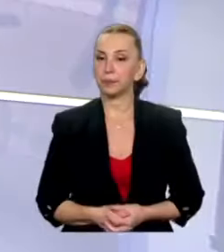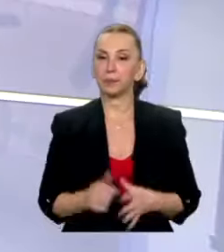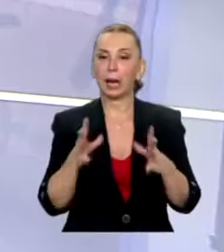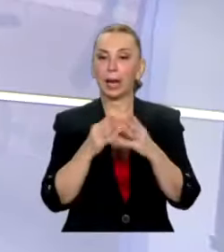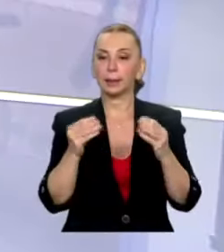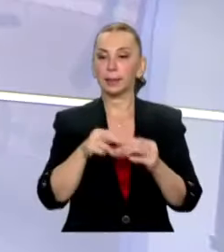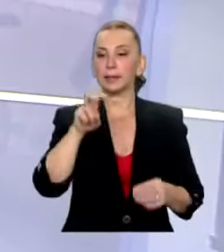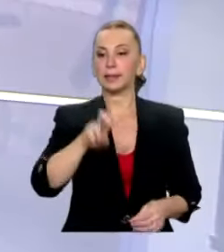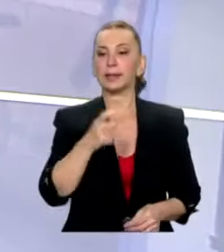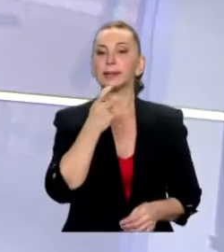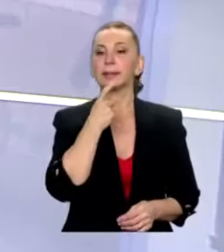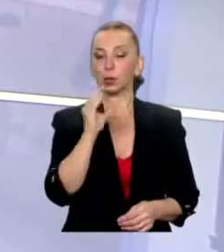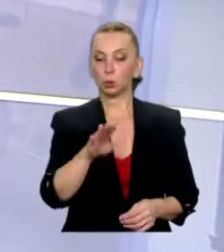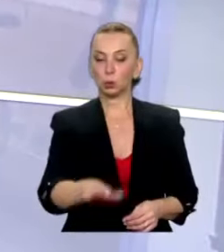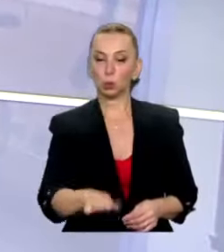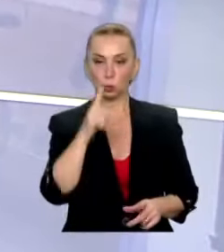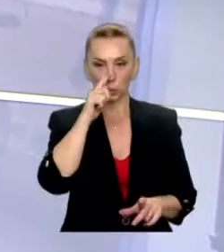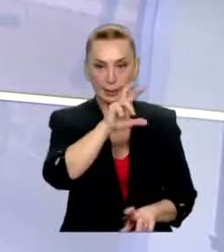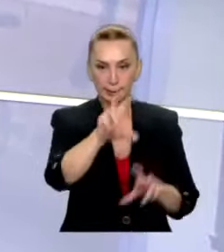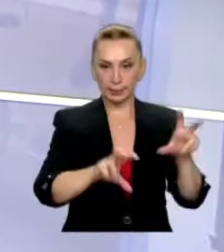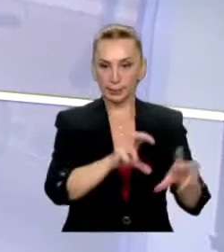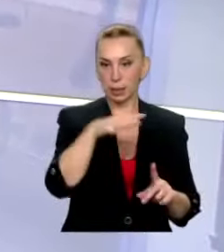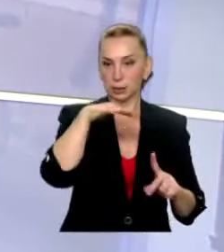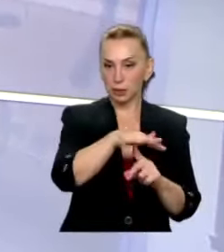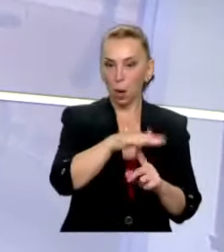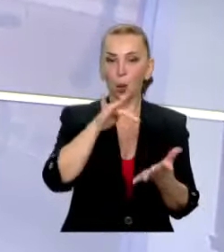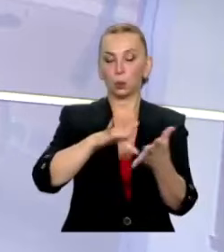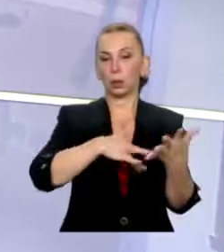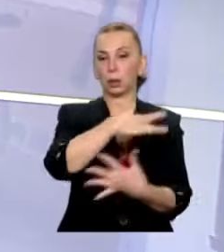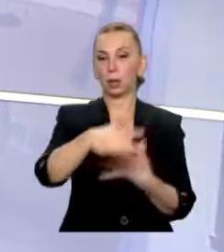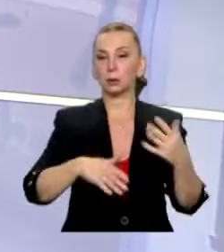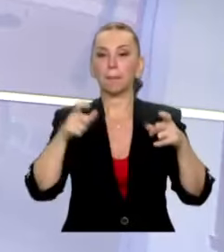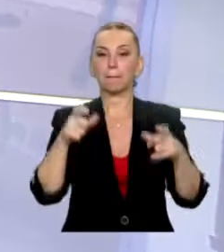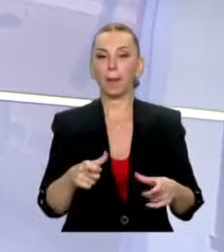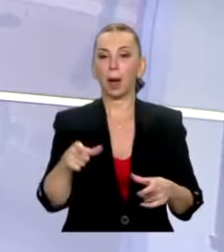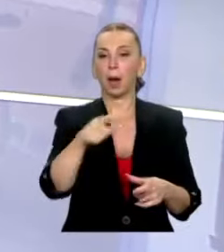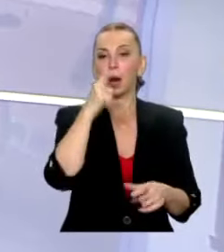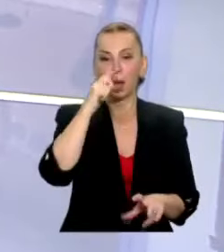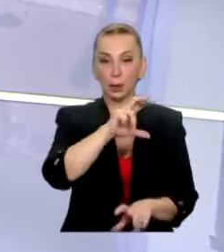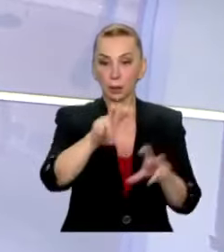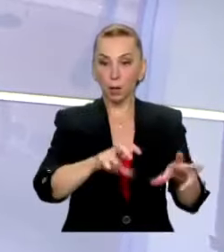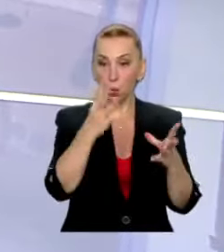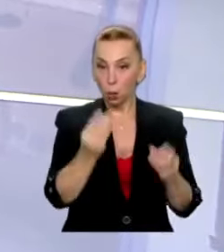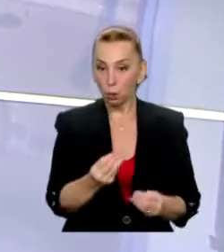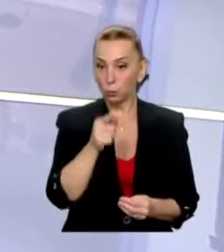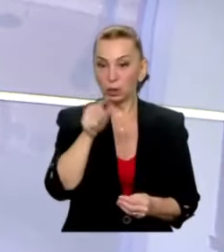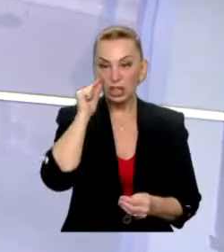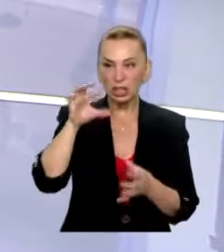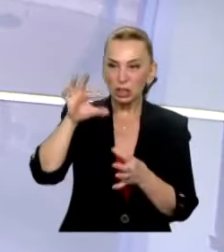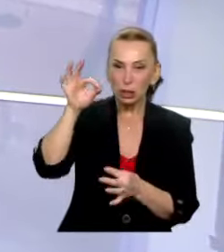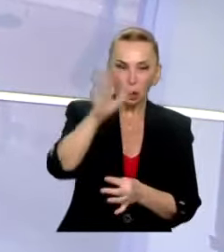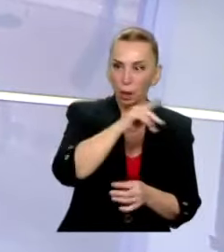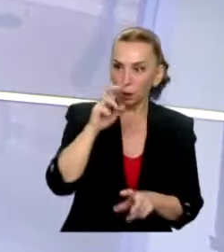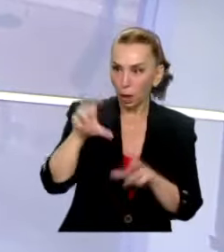Adana'da 8 yaşındaki çocuğa cinsel taciz iddiası nedeniyle ortalık karıştı. Mahalleli tacizci olduğu öne sürülen kişiyi linç